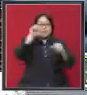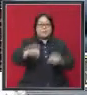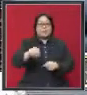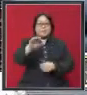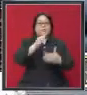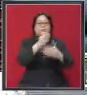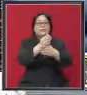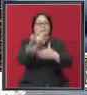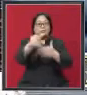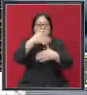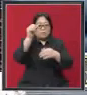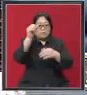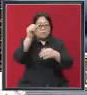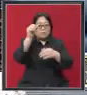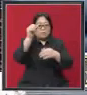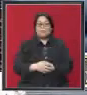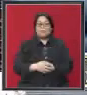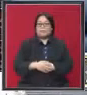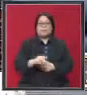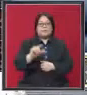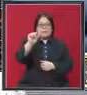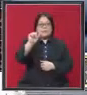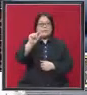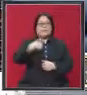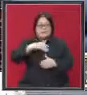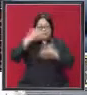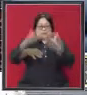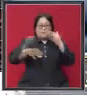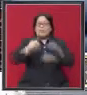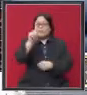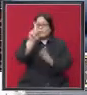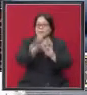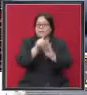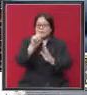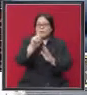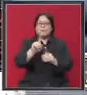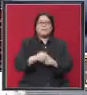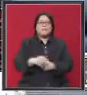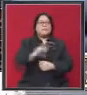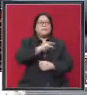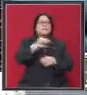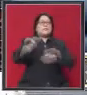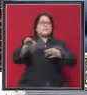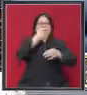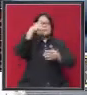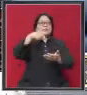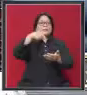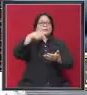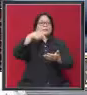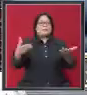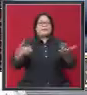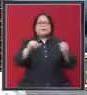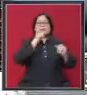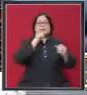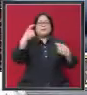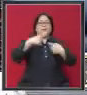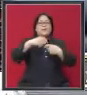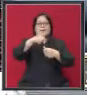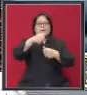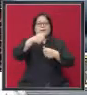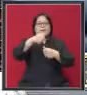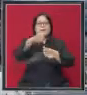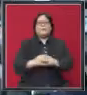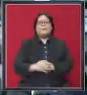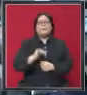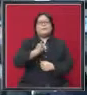boleh kalau saya menjelah awal sebentar saja. Bagi saya habis. Satu minit saja untuk Menteri jelaskan sebab ini tak ada dengan isu-isu yang